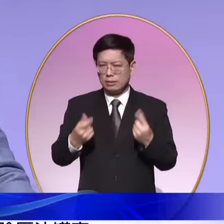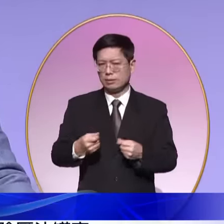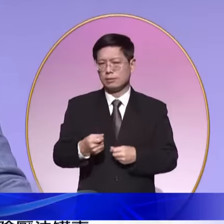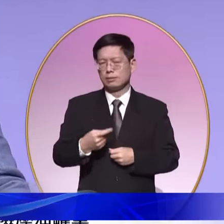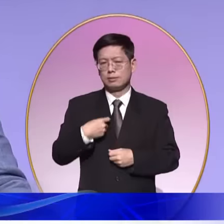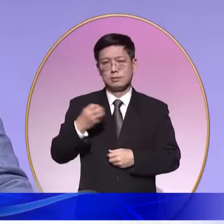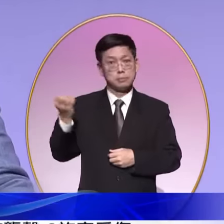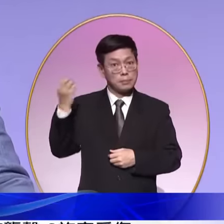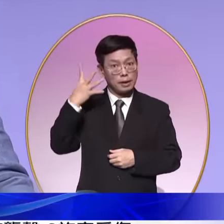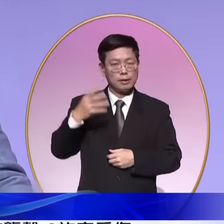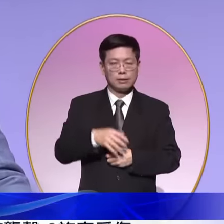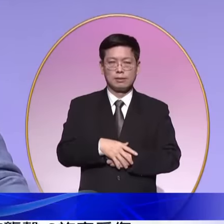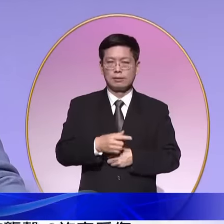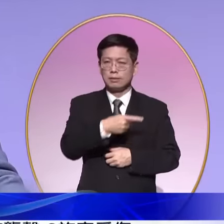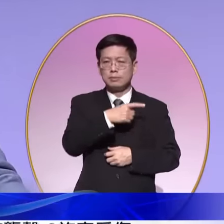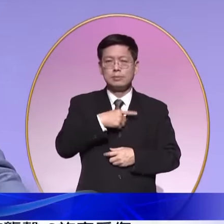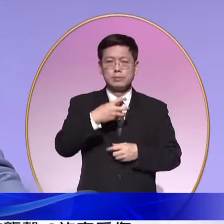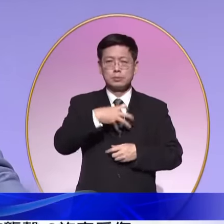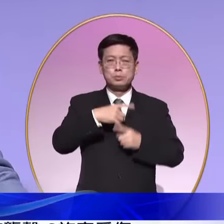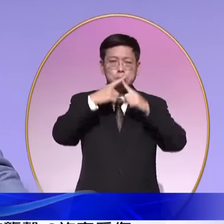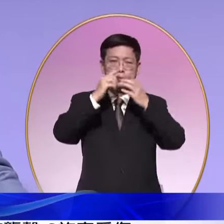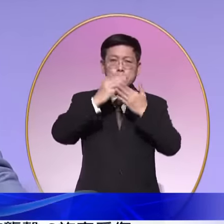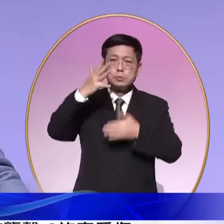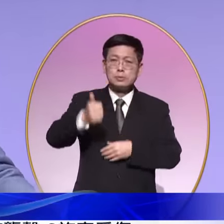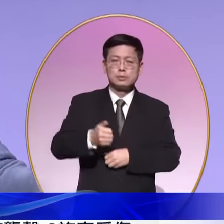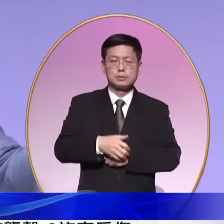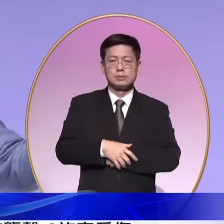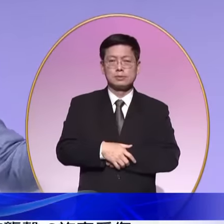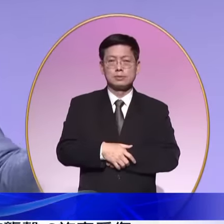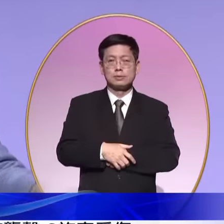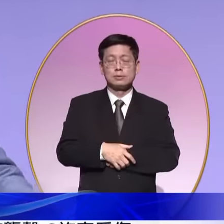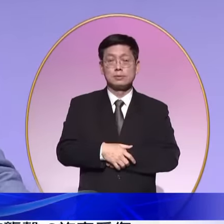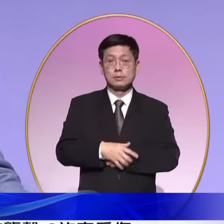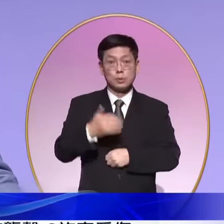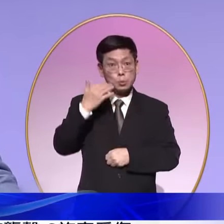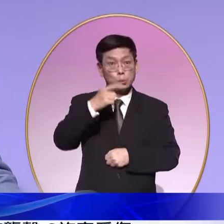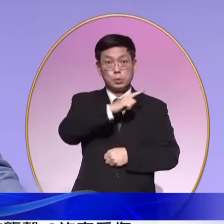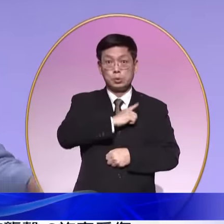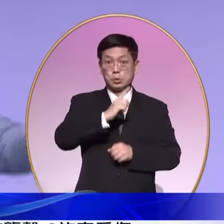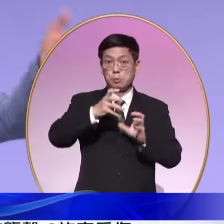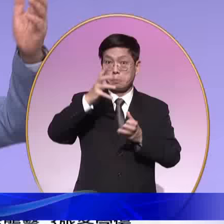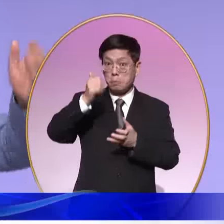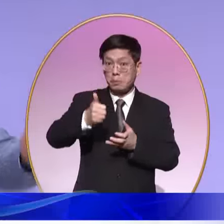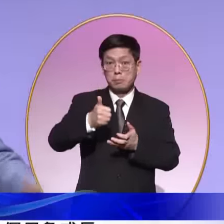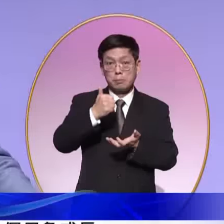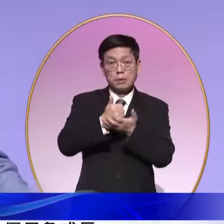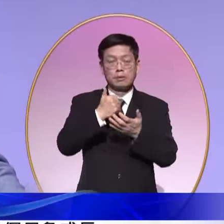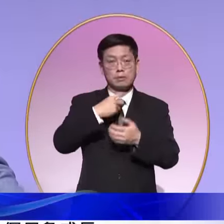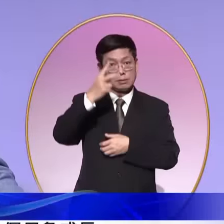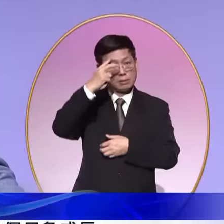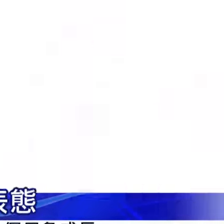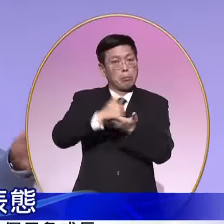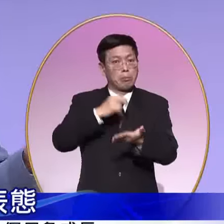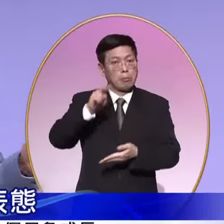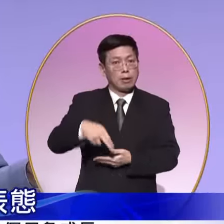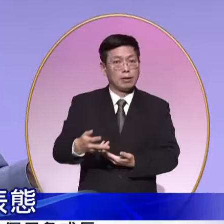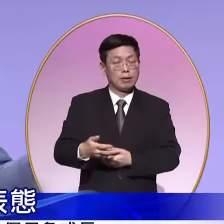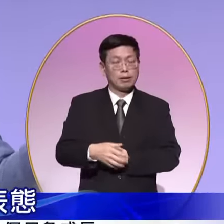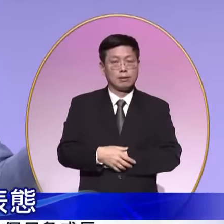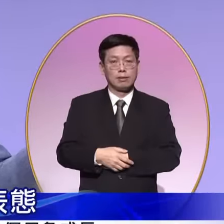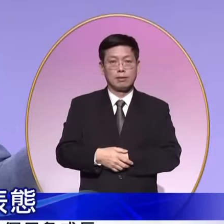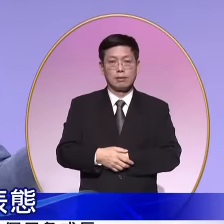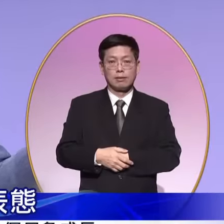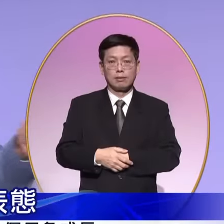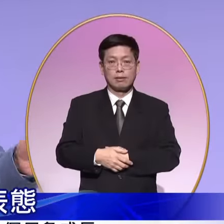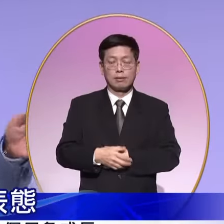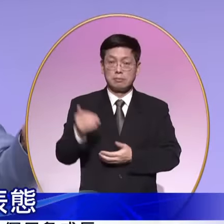听说吴钊燮秘书长在您如果当选之后两三天就要到美国去，到底